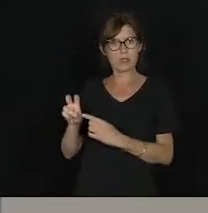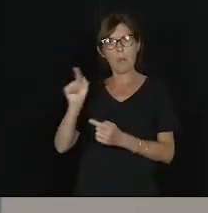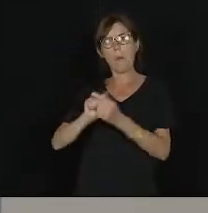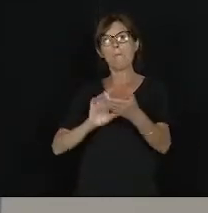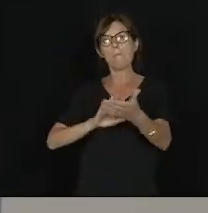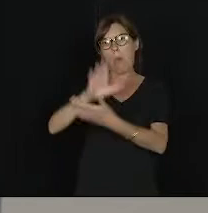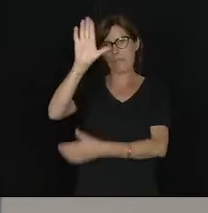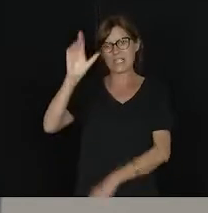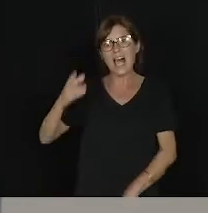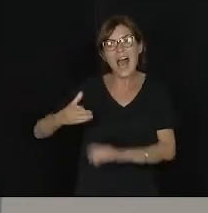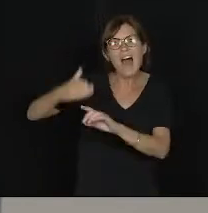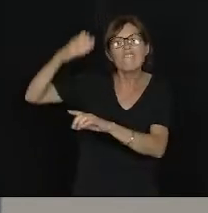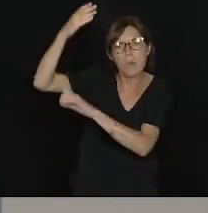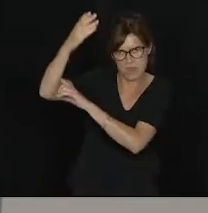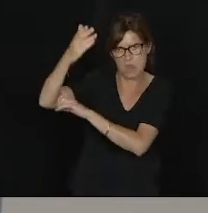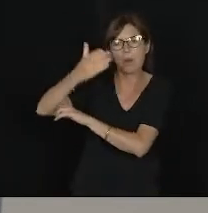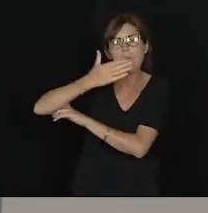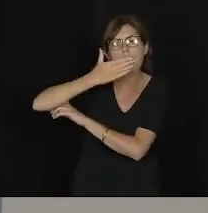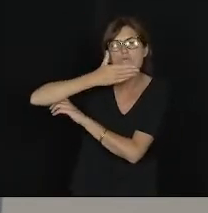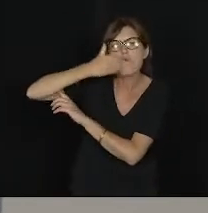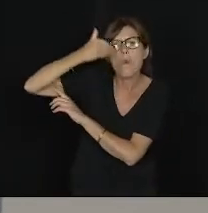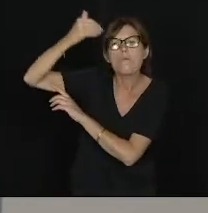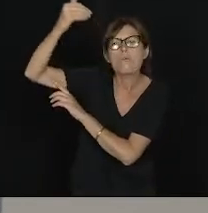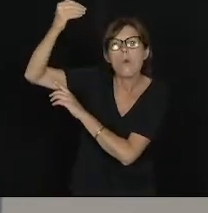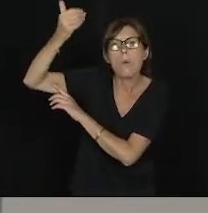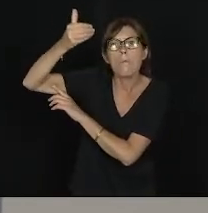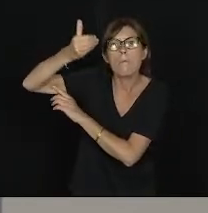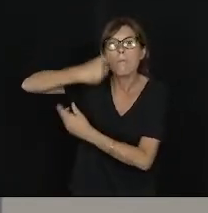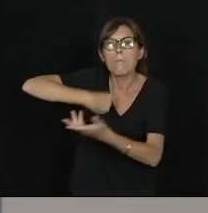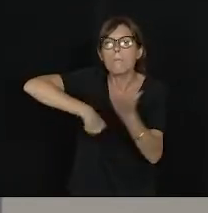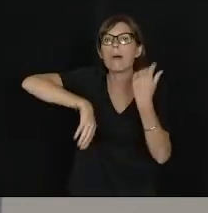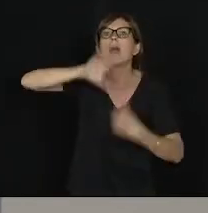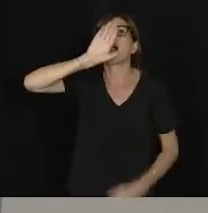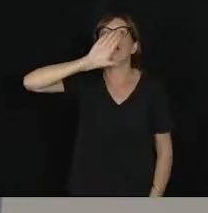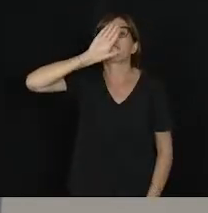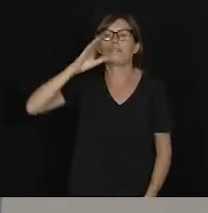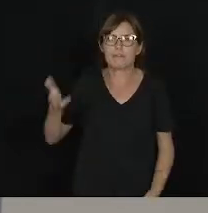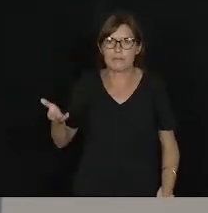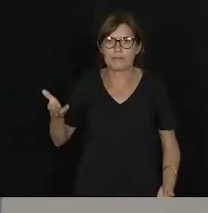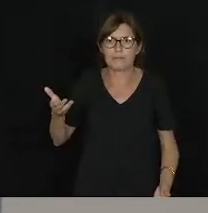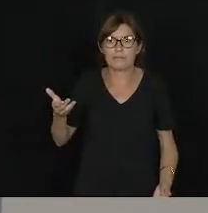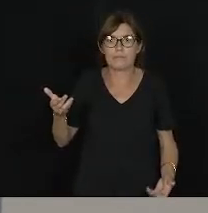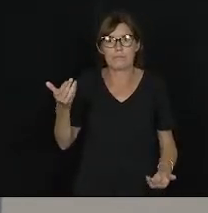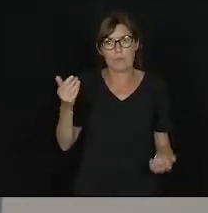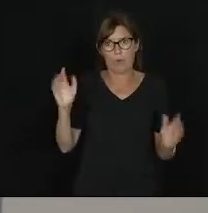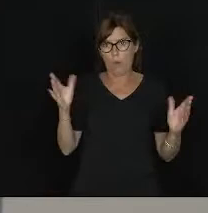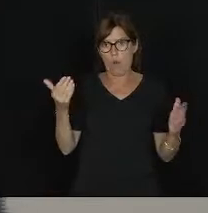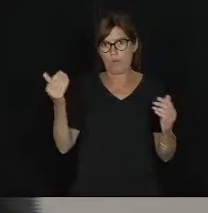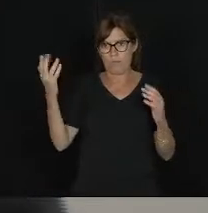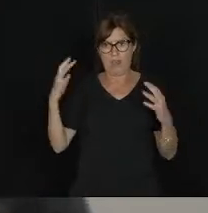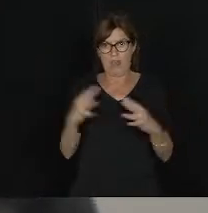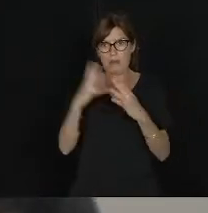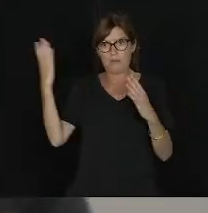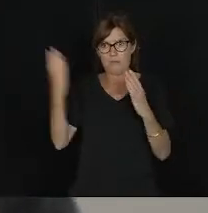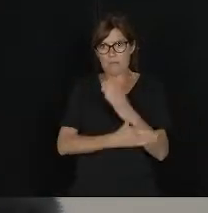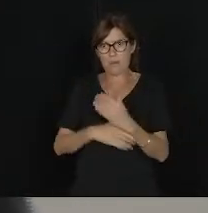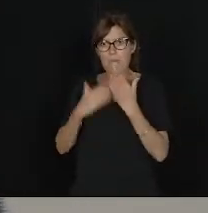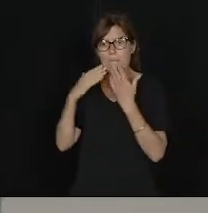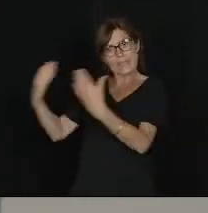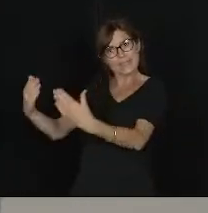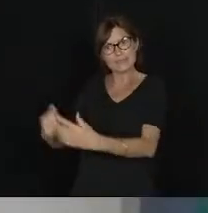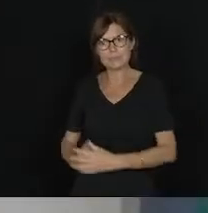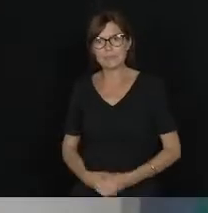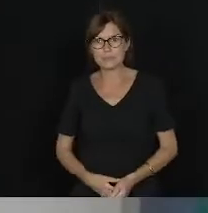une promesse d'avenir, et que cet avenir était mort par la défaite. Je vous remercie.